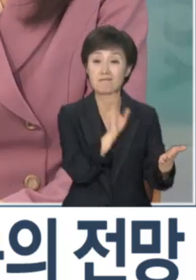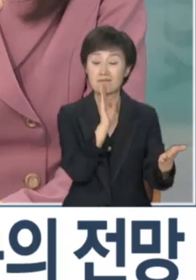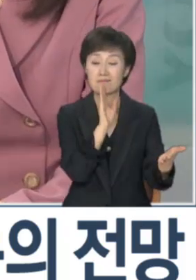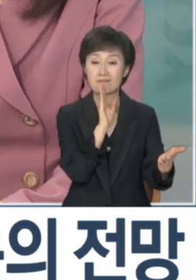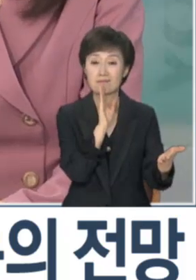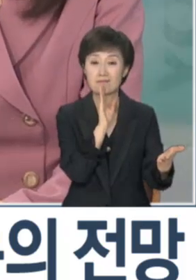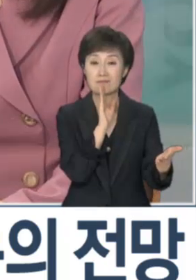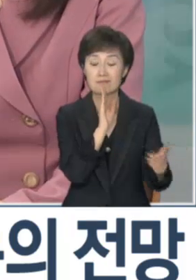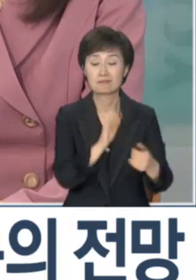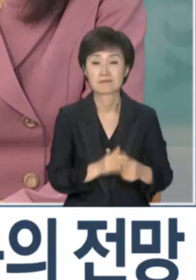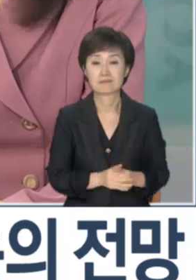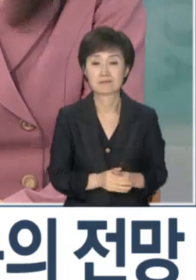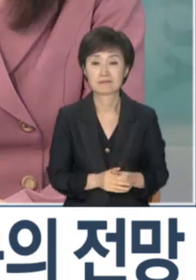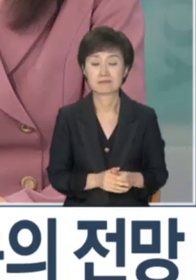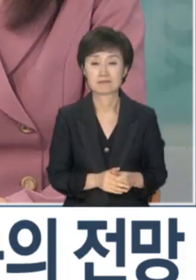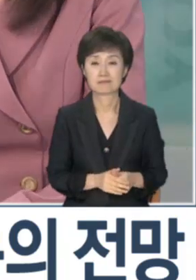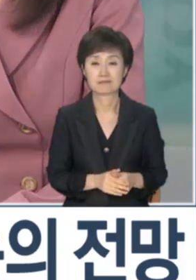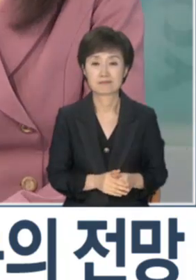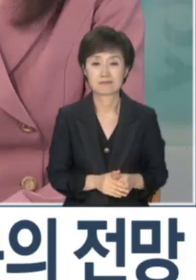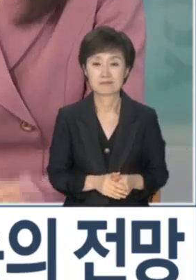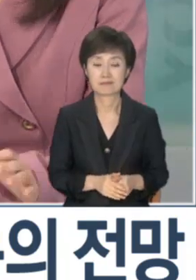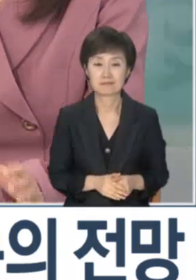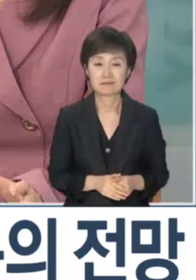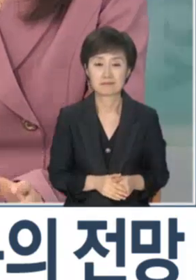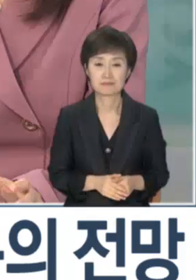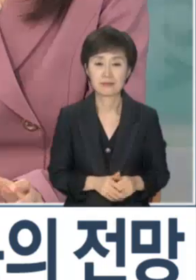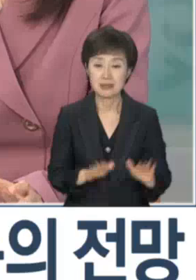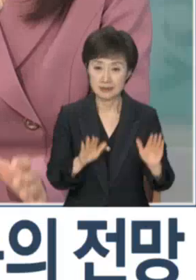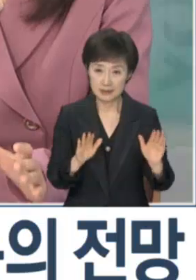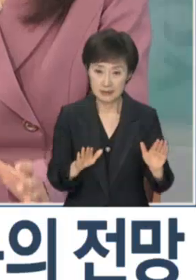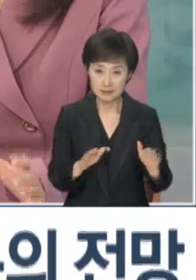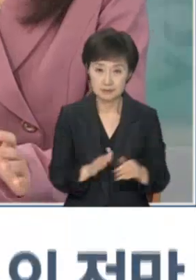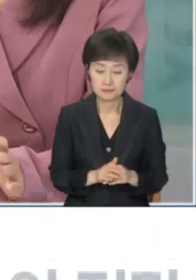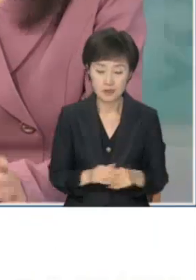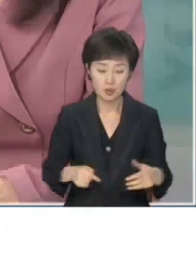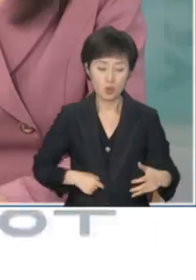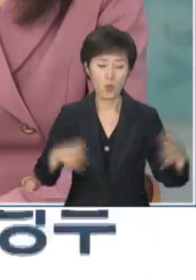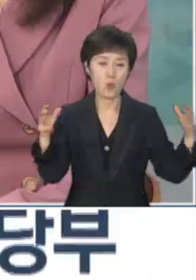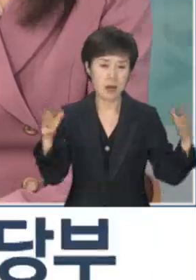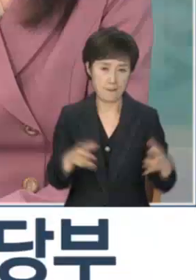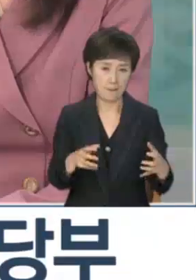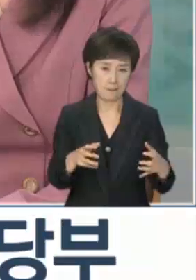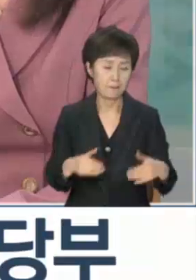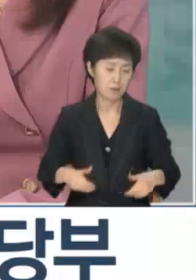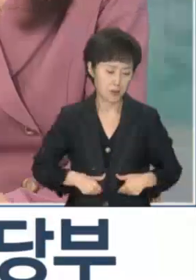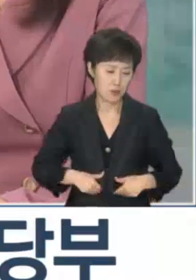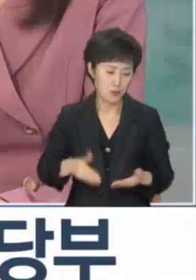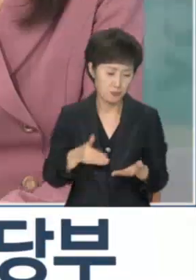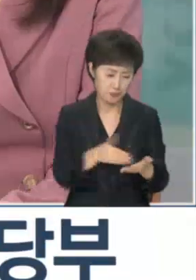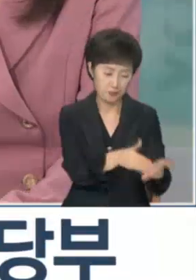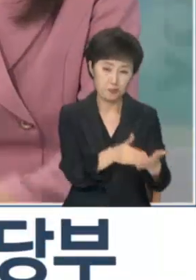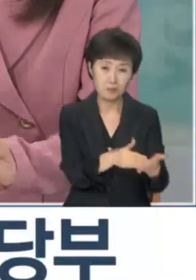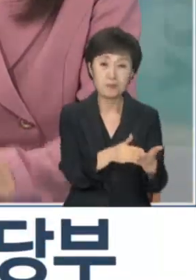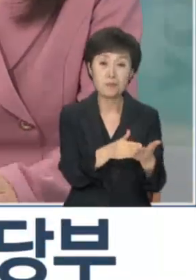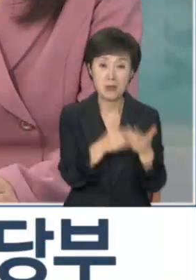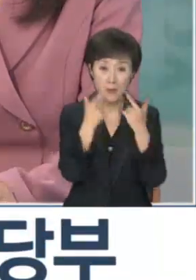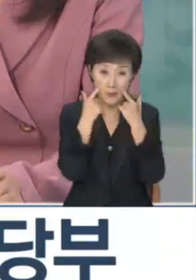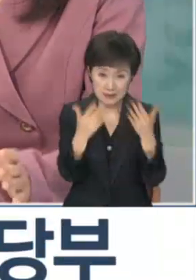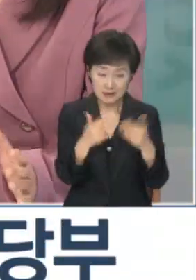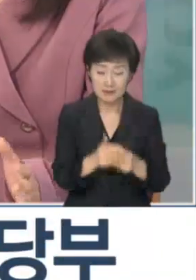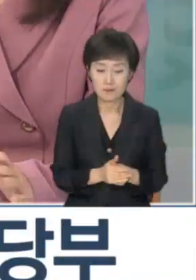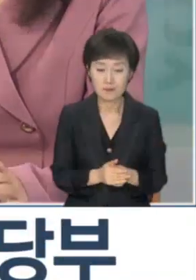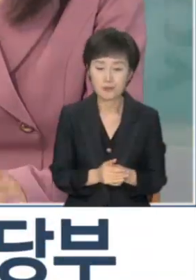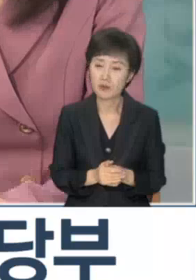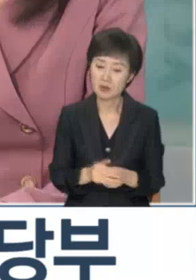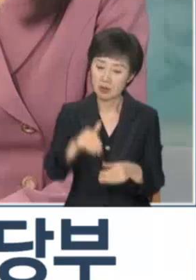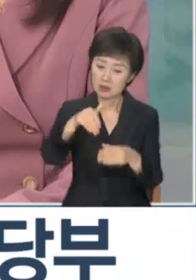가져야 된다라는 취지의 발언이 이미 나왔었기 때문에 마찬가지의 그런 통합의 메시지가 나올 것으로 예상이 되고요. 그리고 또 총선을 지금